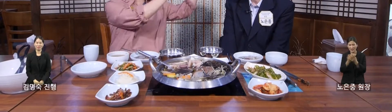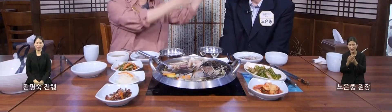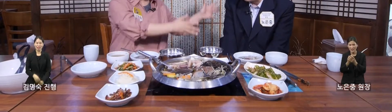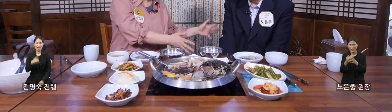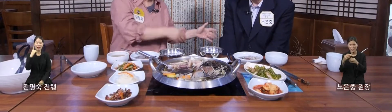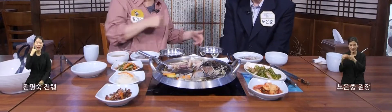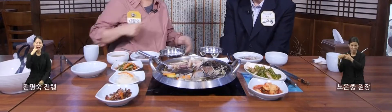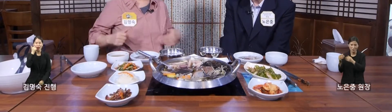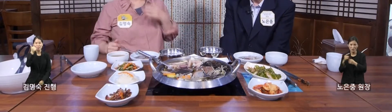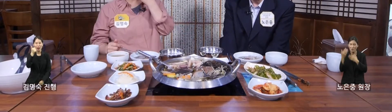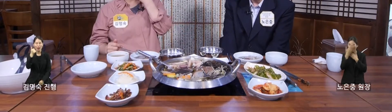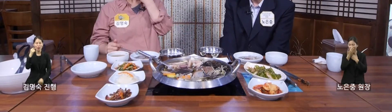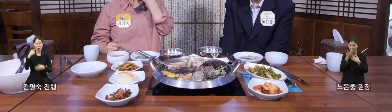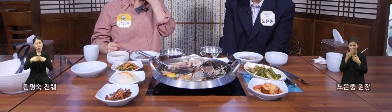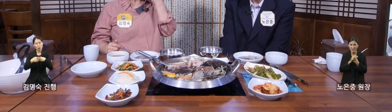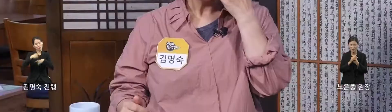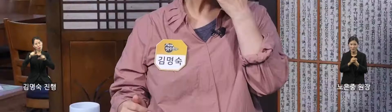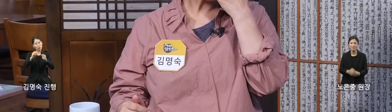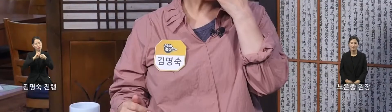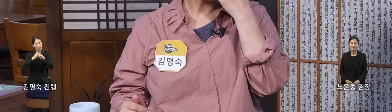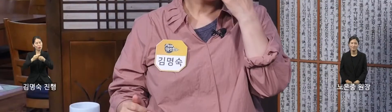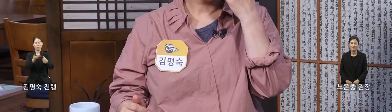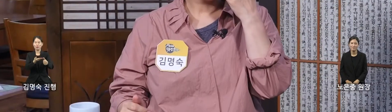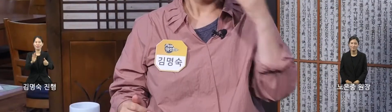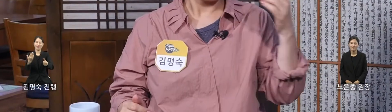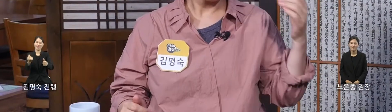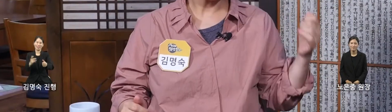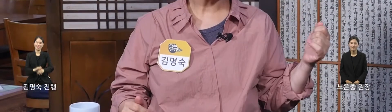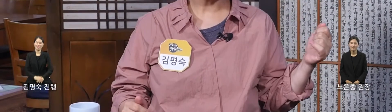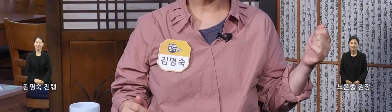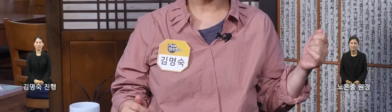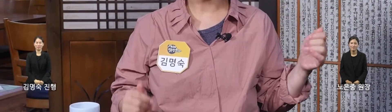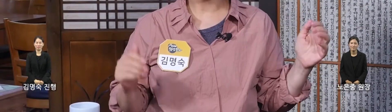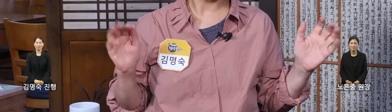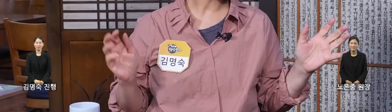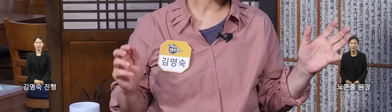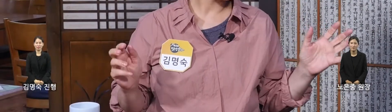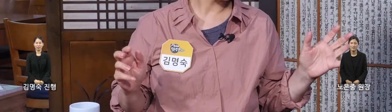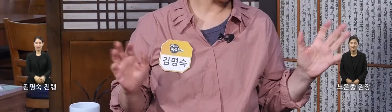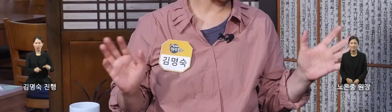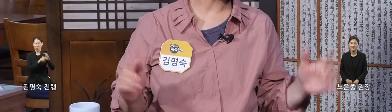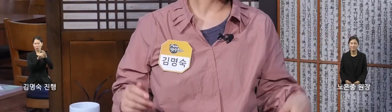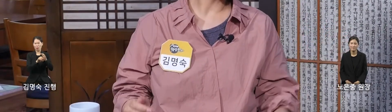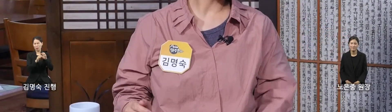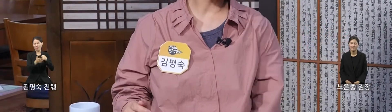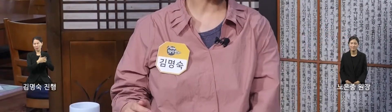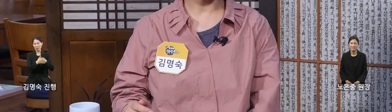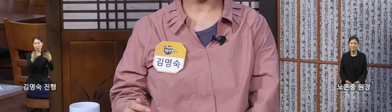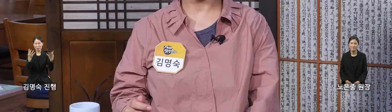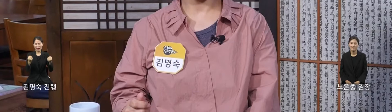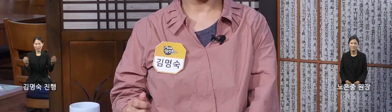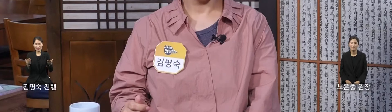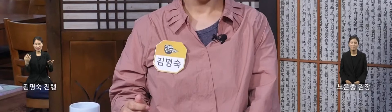아빠의 외모를 네. 가꿔주면 되고. 네. 네. 이제 말씀하셨듯이 저희들이 이제 코로나 때문에 네. 많은 일들은